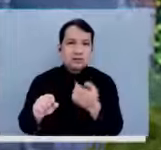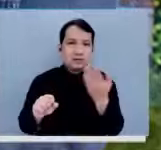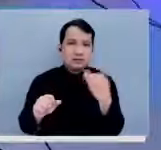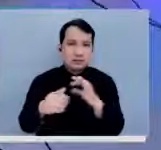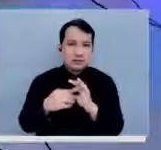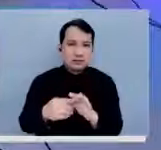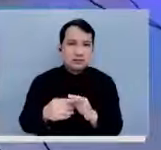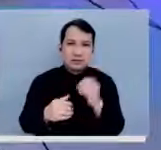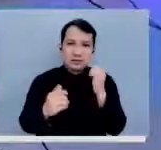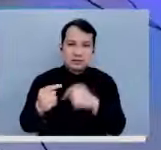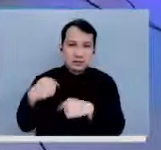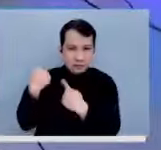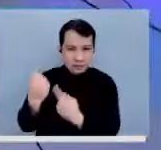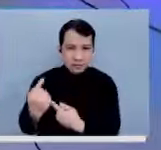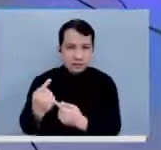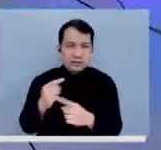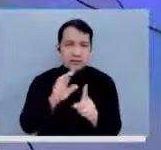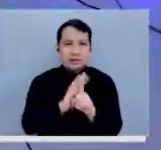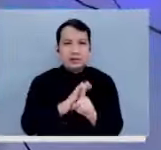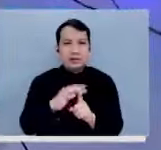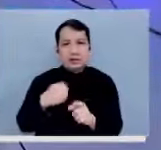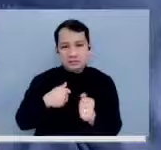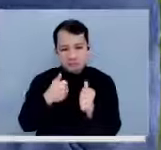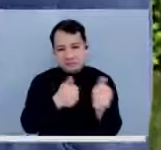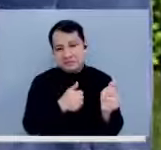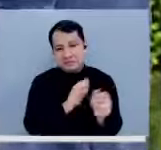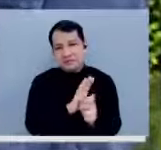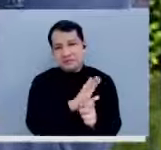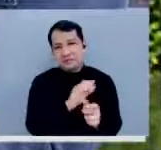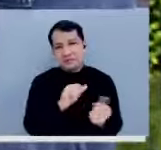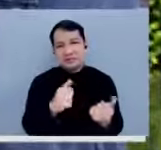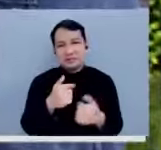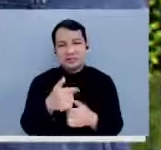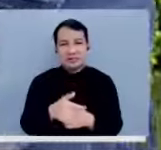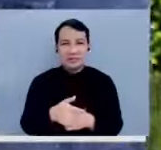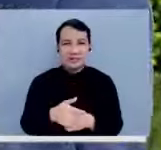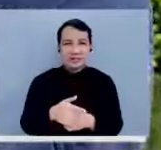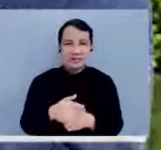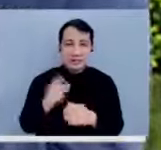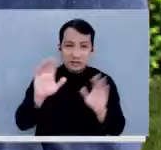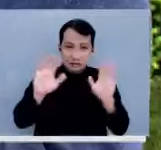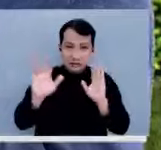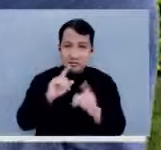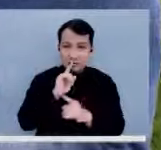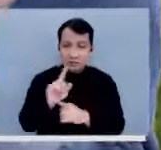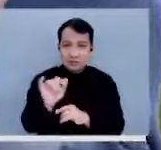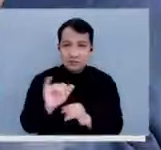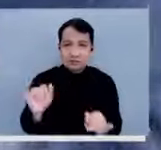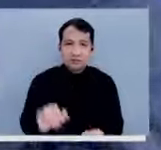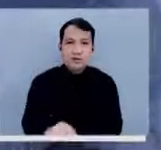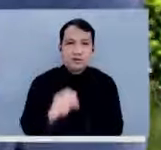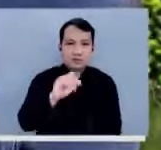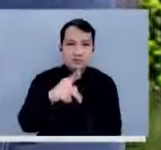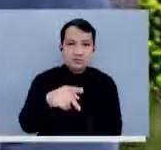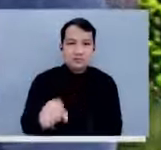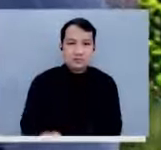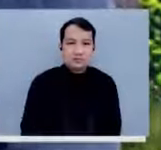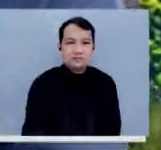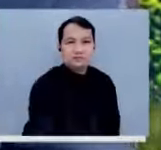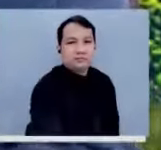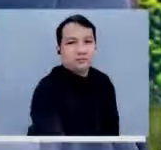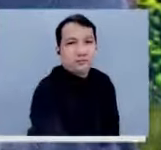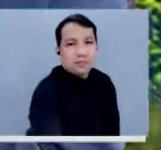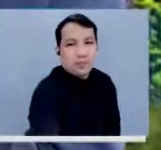since, fanboy ako sa bandang ito. Kaway-kaway tayo sa mga tulad kong OPM rock fan na nakinig